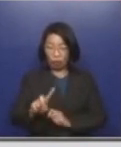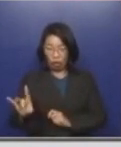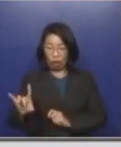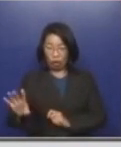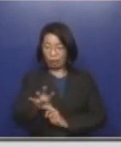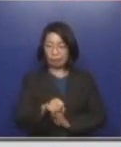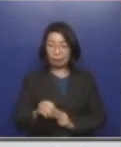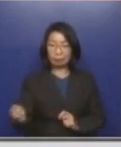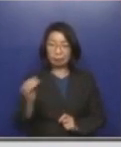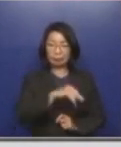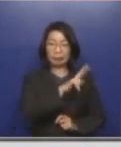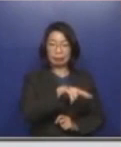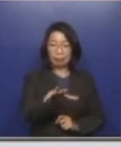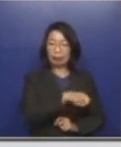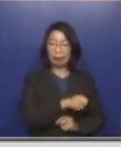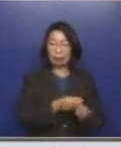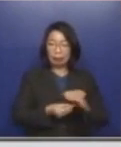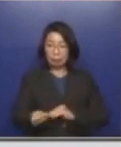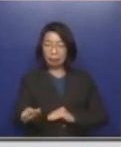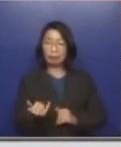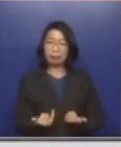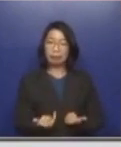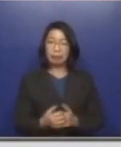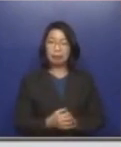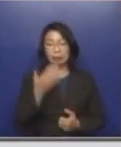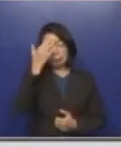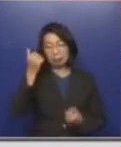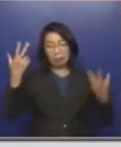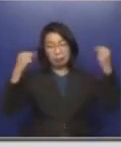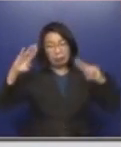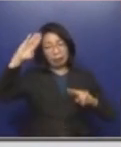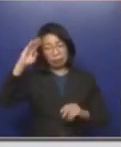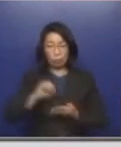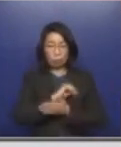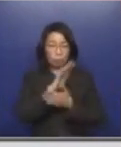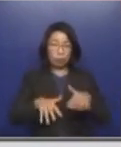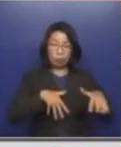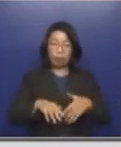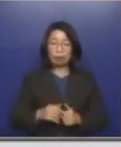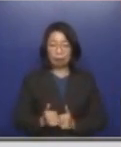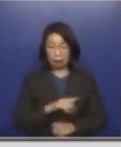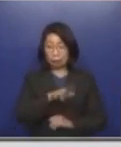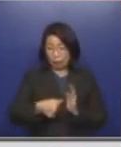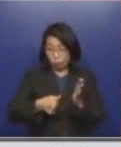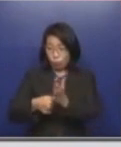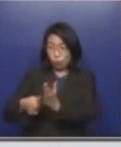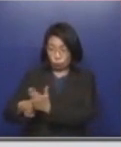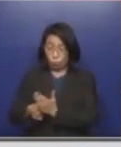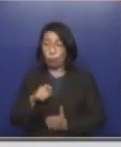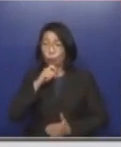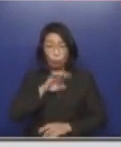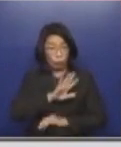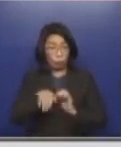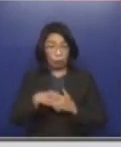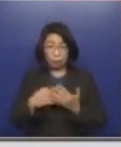ย่างนี้เงินทองประเทศท่านประธานผมแม้กระทั่งท่านนายกประยุทธ์พี่น้องประชาชนทุกคนเราเป็นหนี้กันทุกคนนะครับแต่ถ้